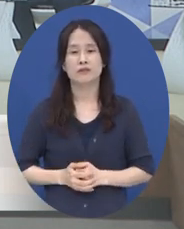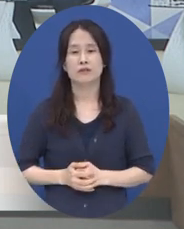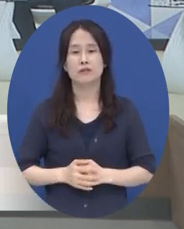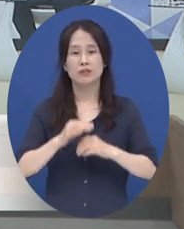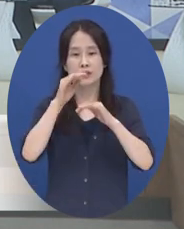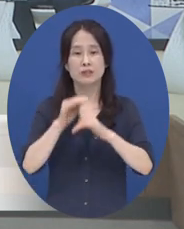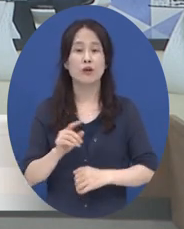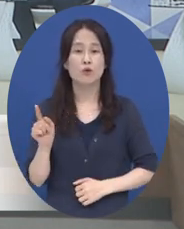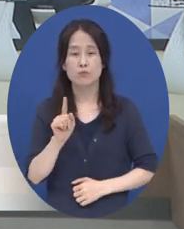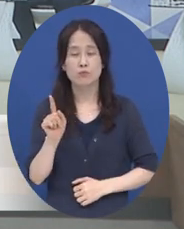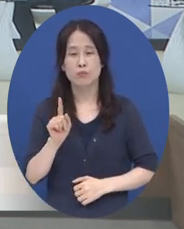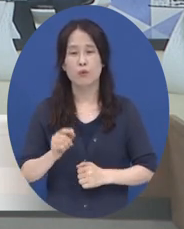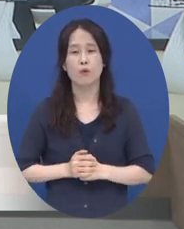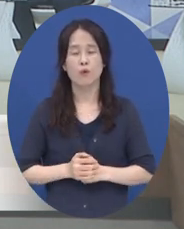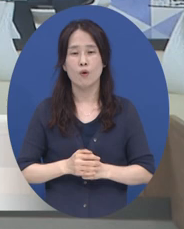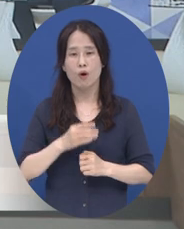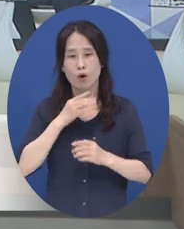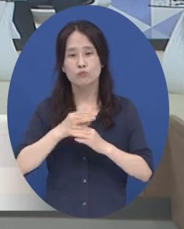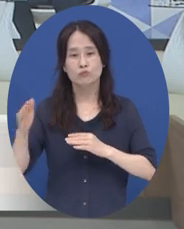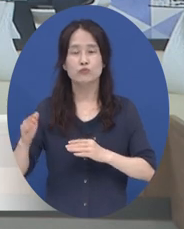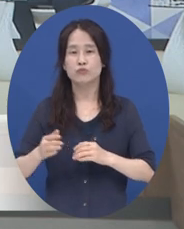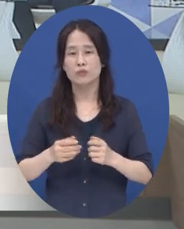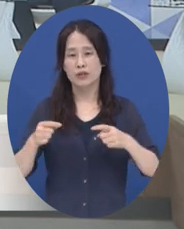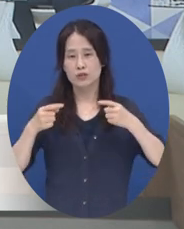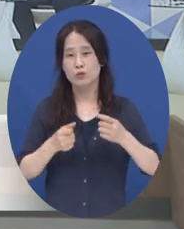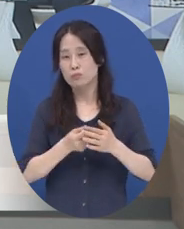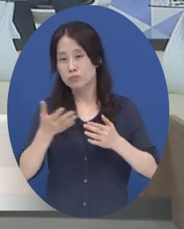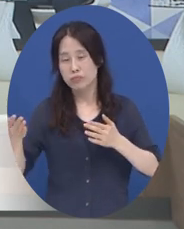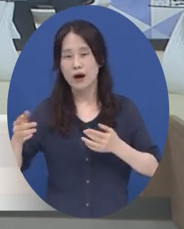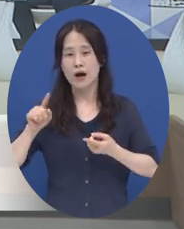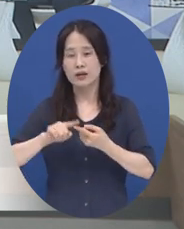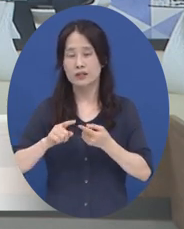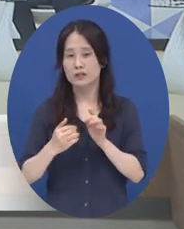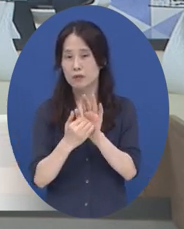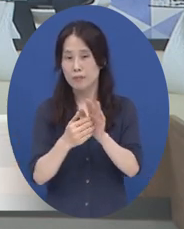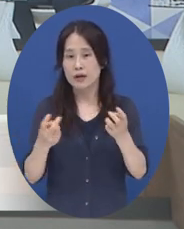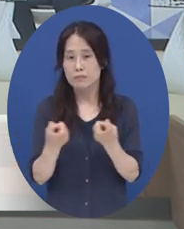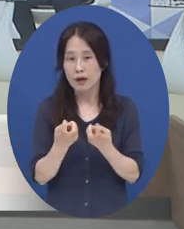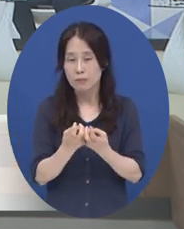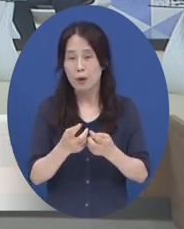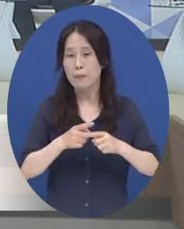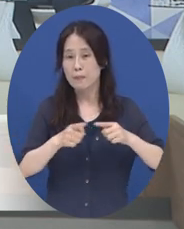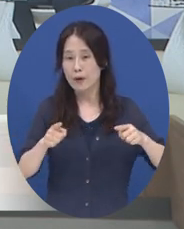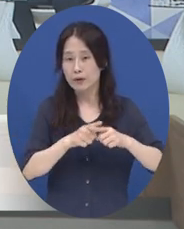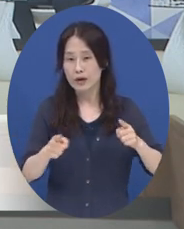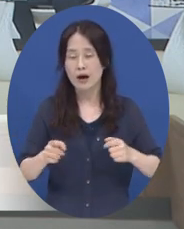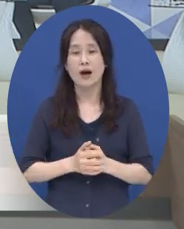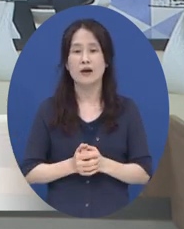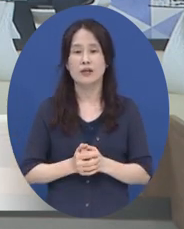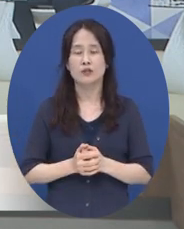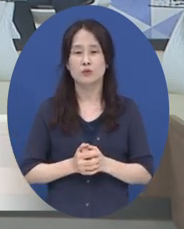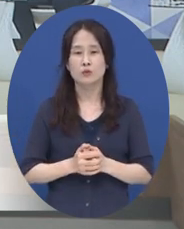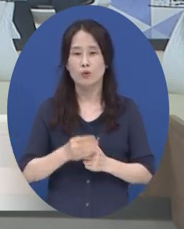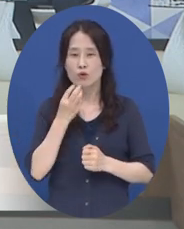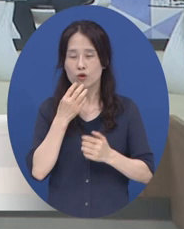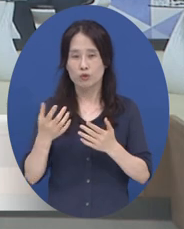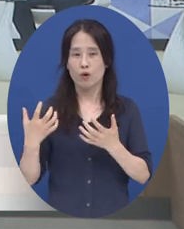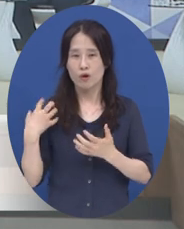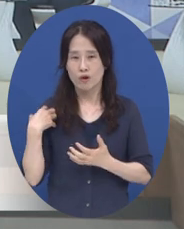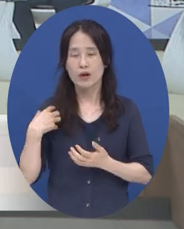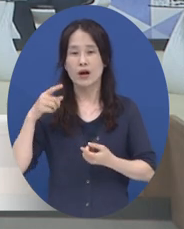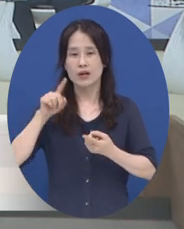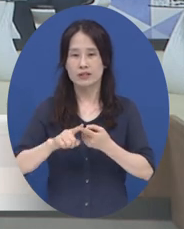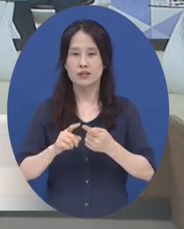경기도 의 대북전단 살포 방지 대책에 대한 평가와 남북교류협력 에서 경기도의 역할 등이 중점 의제로 다뤄져